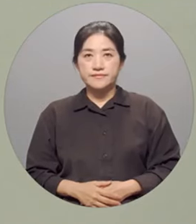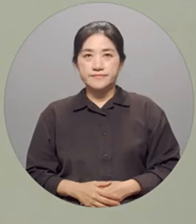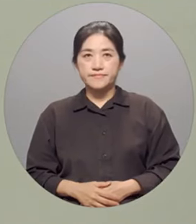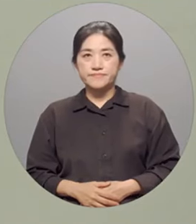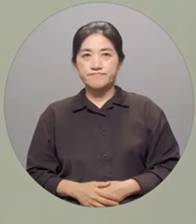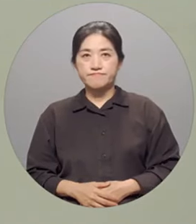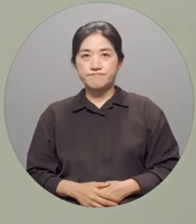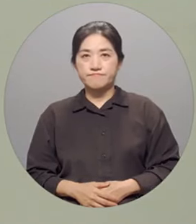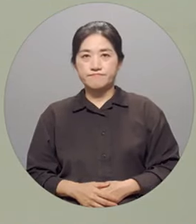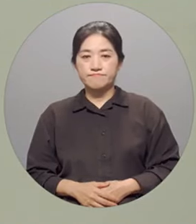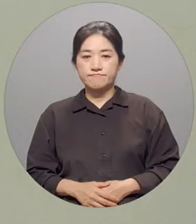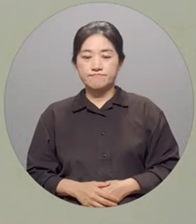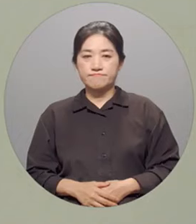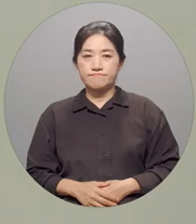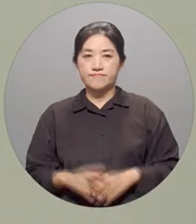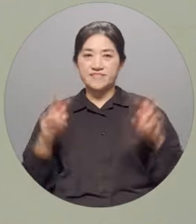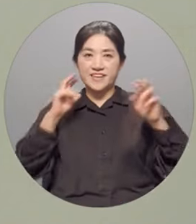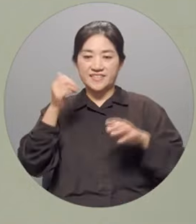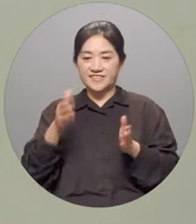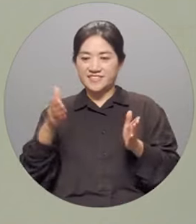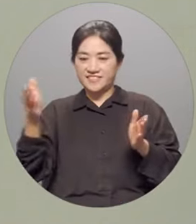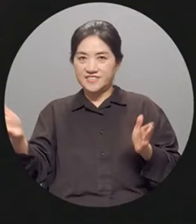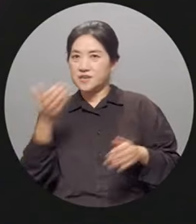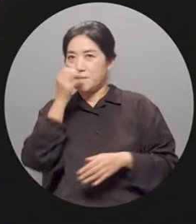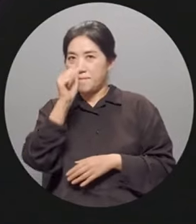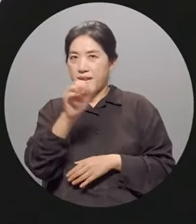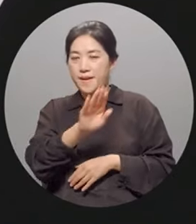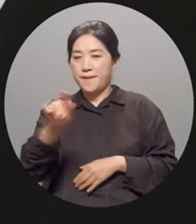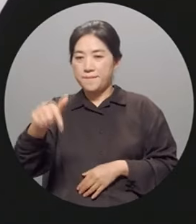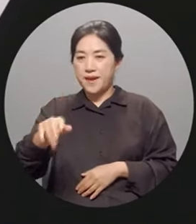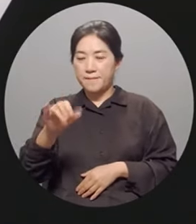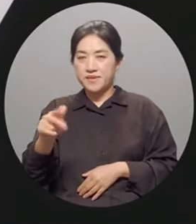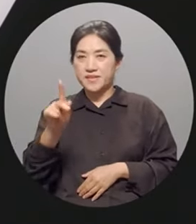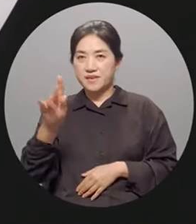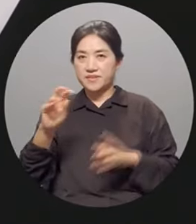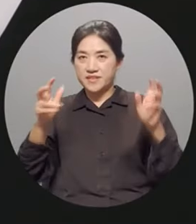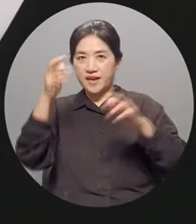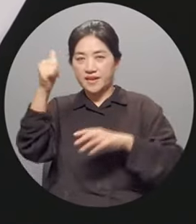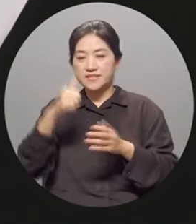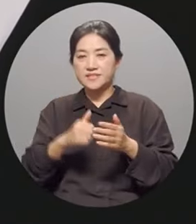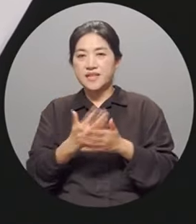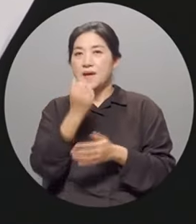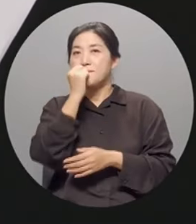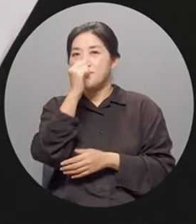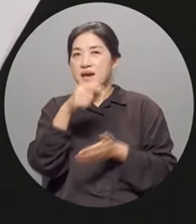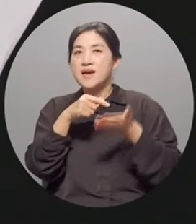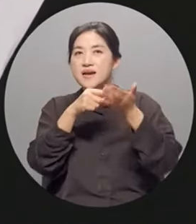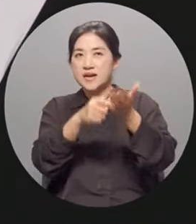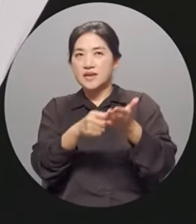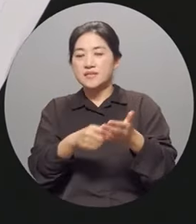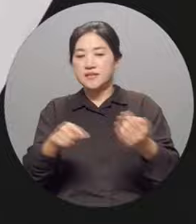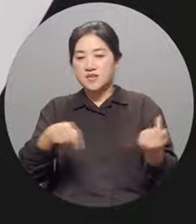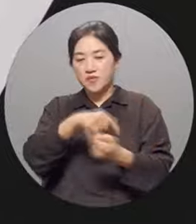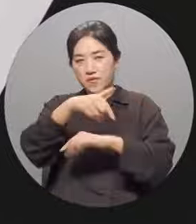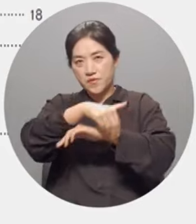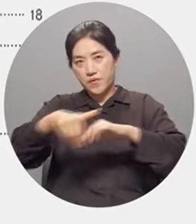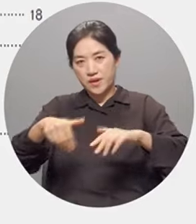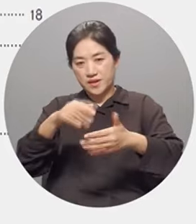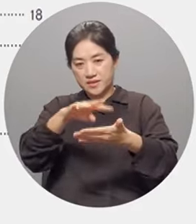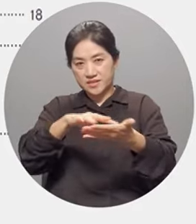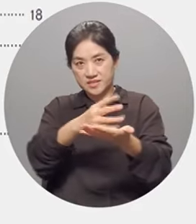연임에 도전하는 박민 KBS 사장이 차기 사장 공모에 지원하며 제출한 경영 계획서입니다